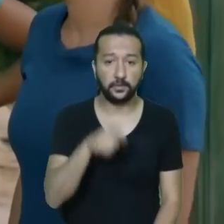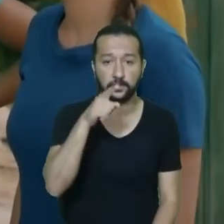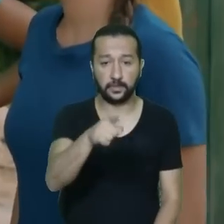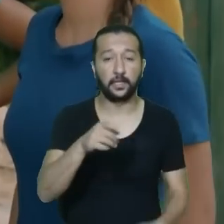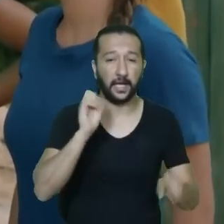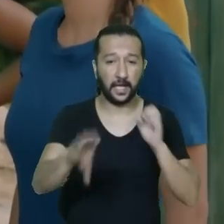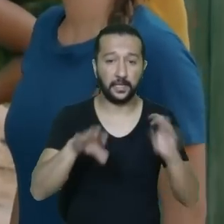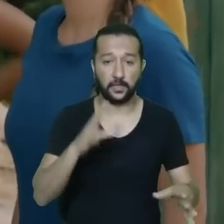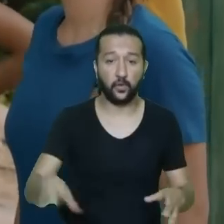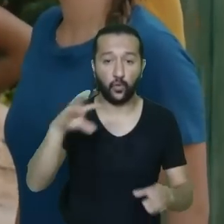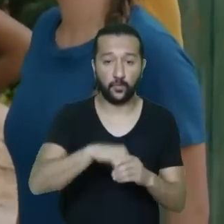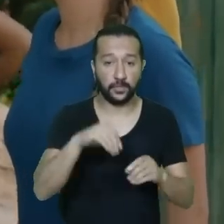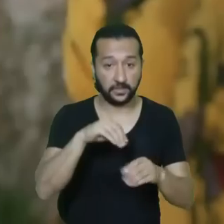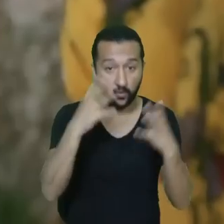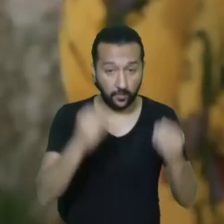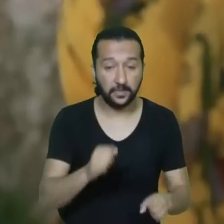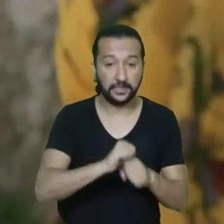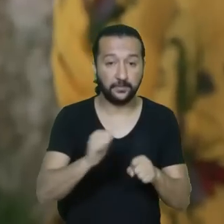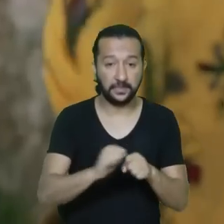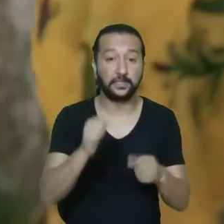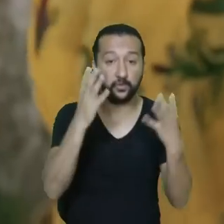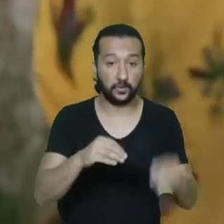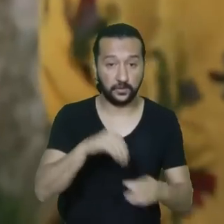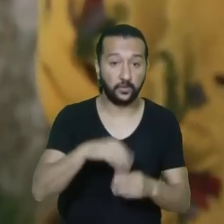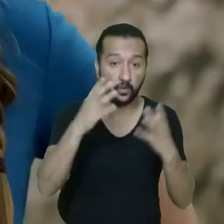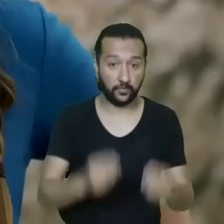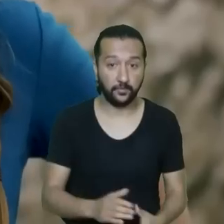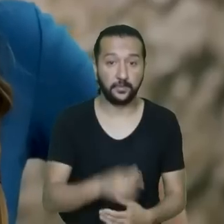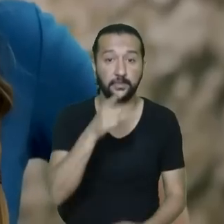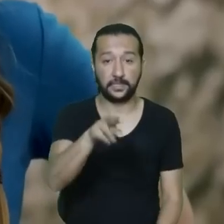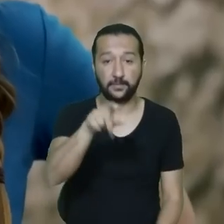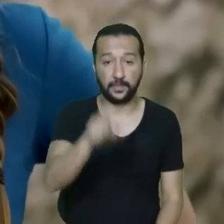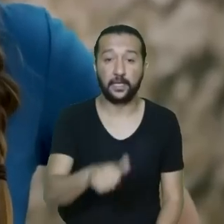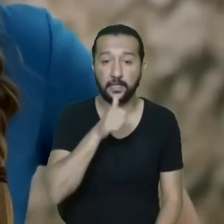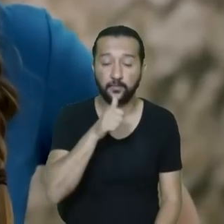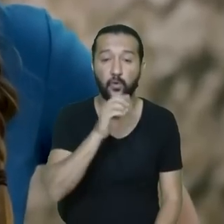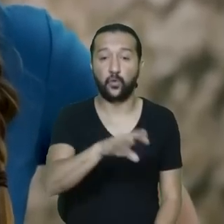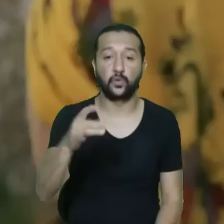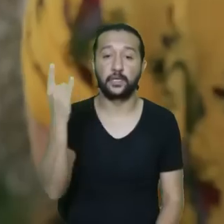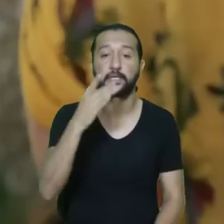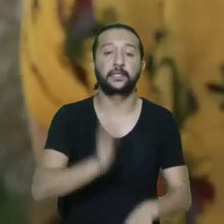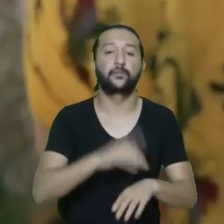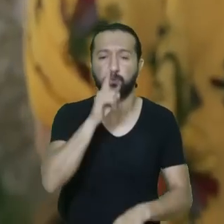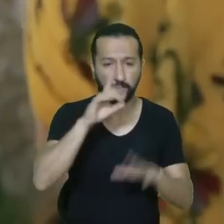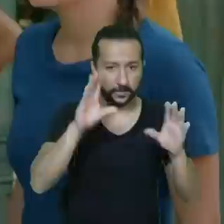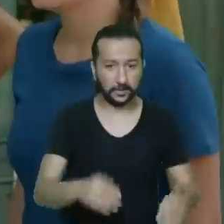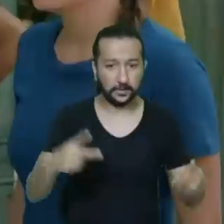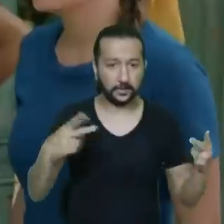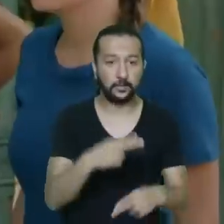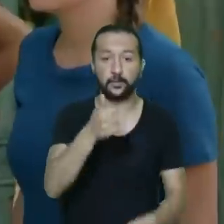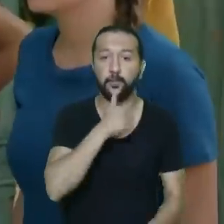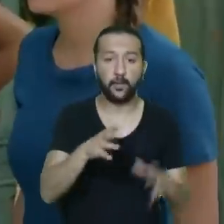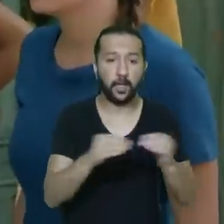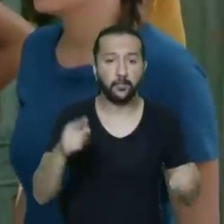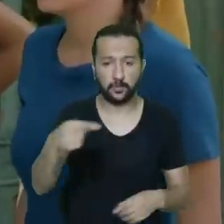Senin dağınıklıklarını topladığım için olabilir mi? Çamaşırlarını yıkadığımız için mesela. Senin gibi ada burada sütmüyorduk yani. Şişt kız!